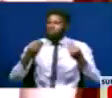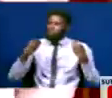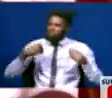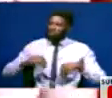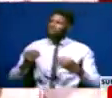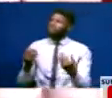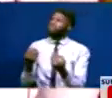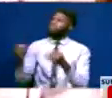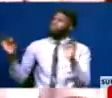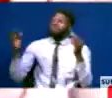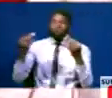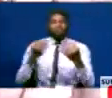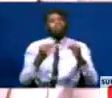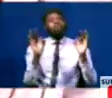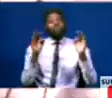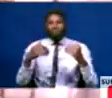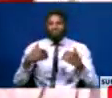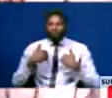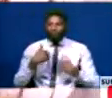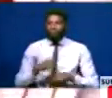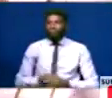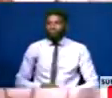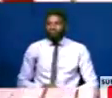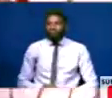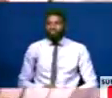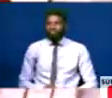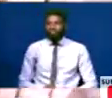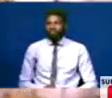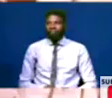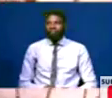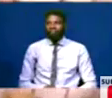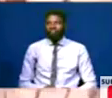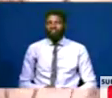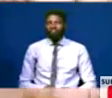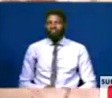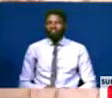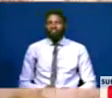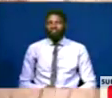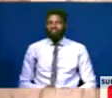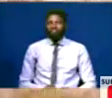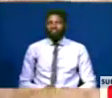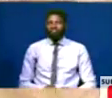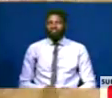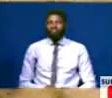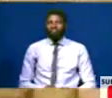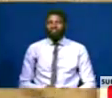Jackie Wambiru, My Culture.